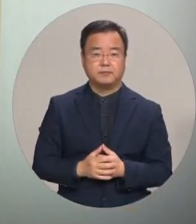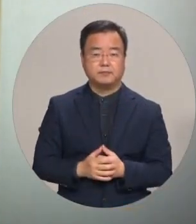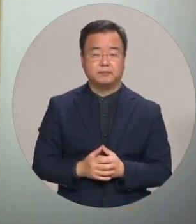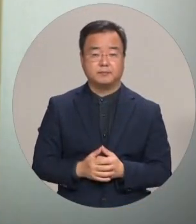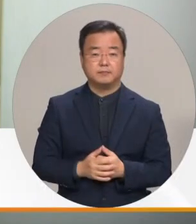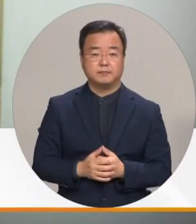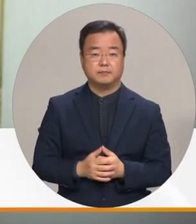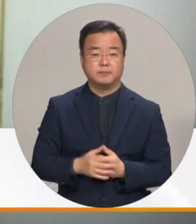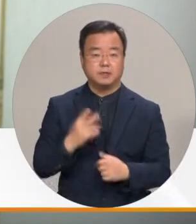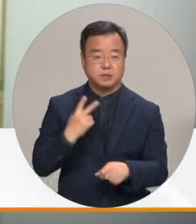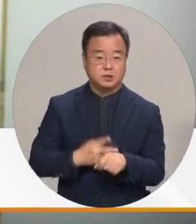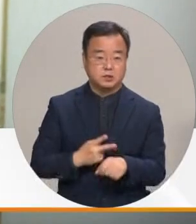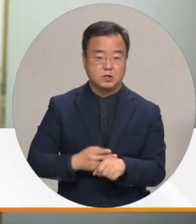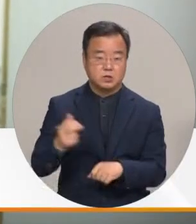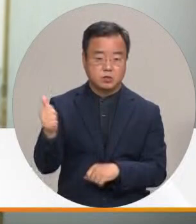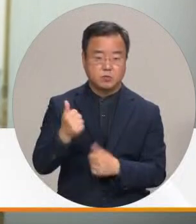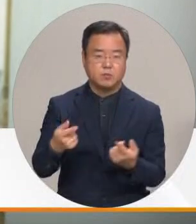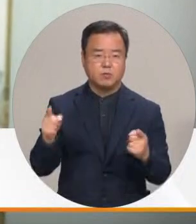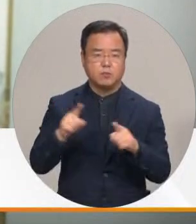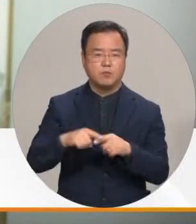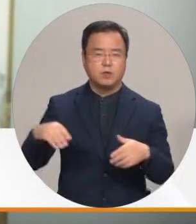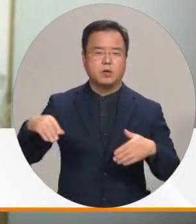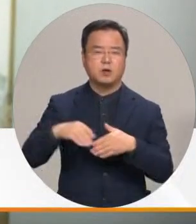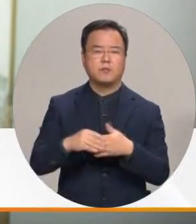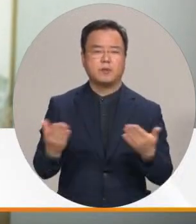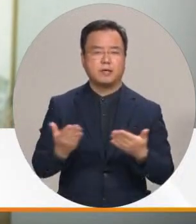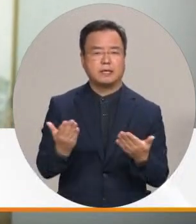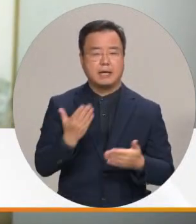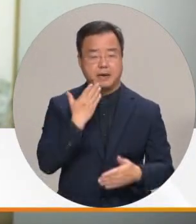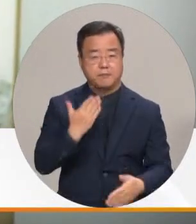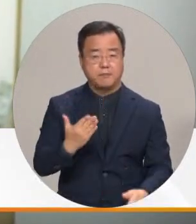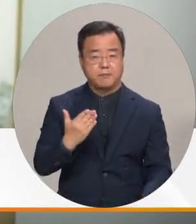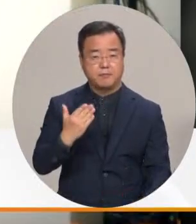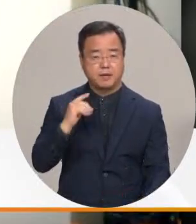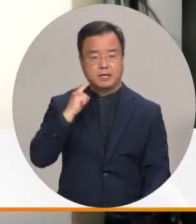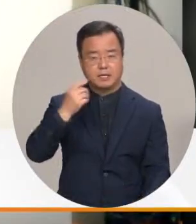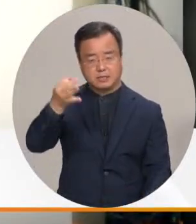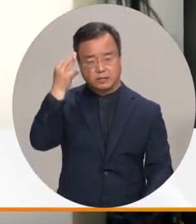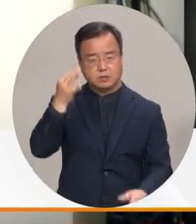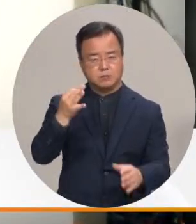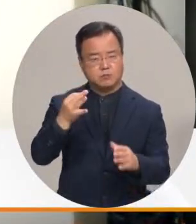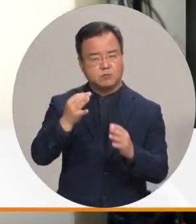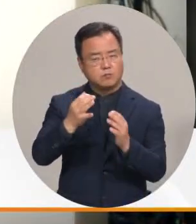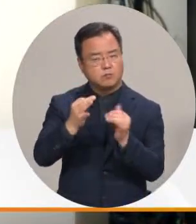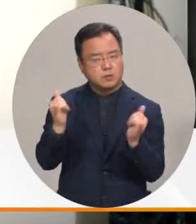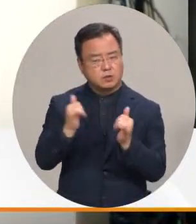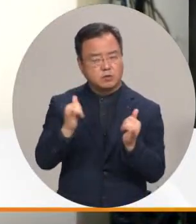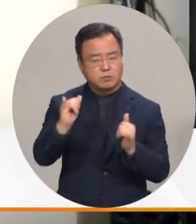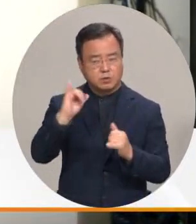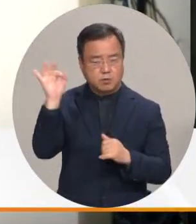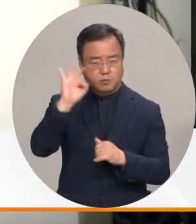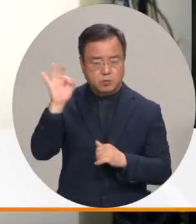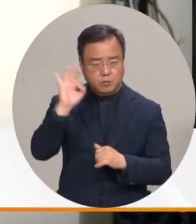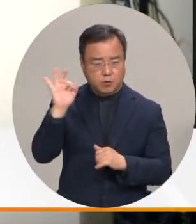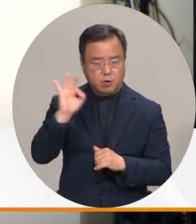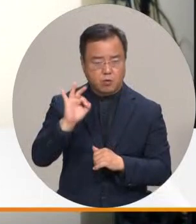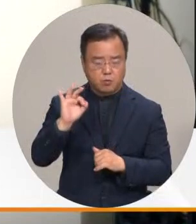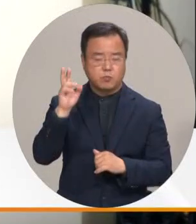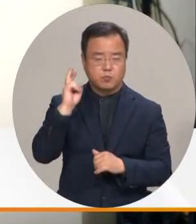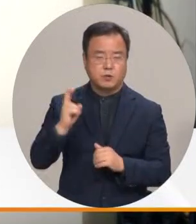선생님하고 같이 이제 그 손잡고 일할 수 있는 엔지니어가 있나 없나 아마 소문하신 것 같아요.